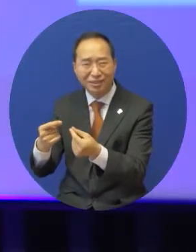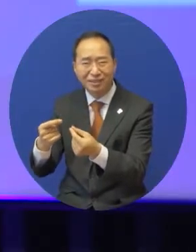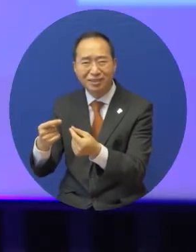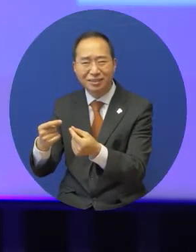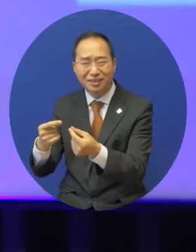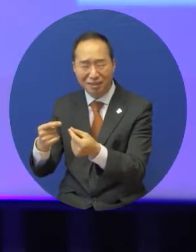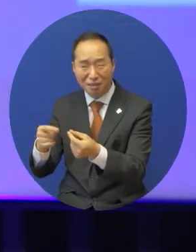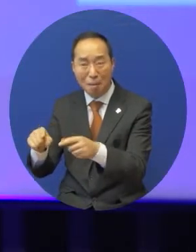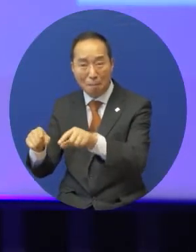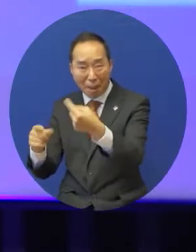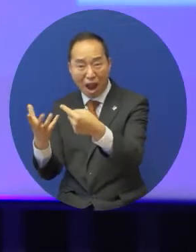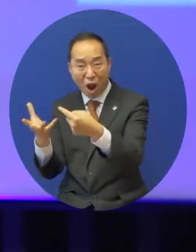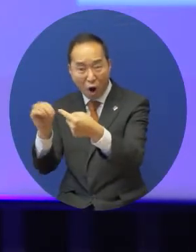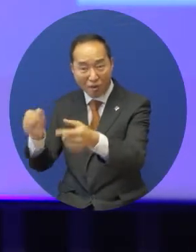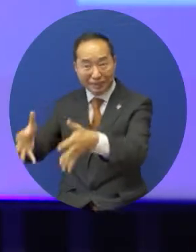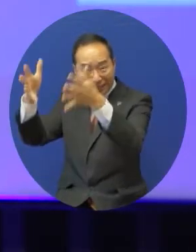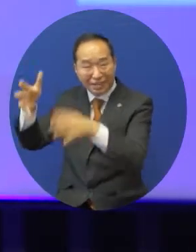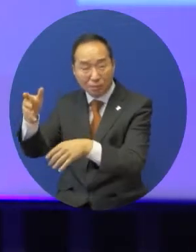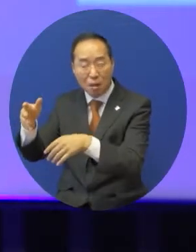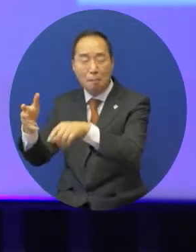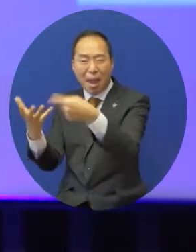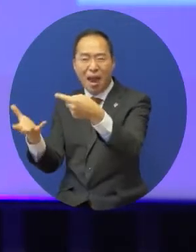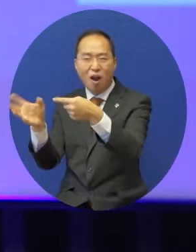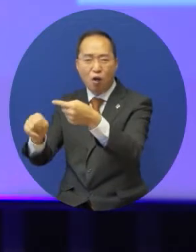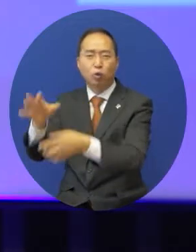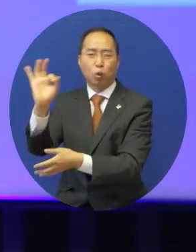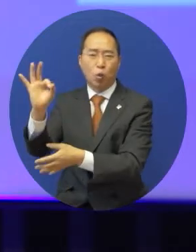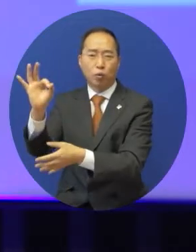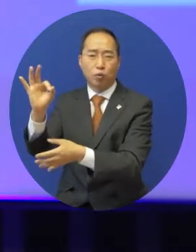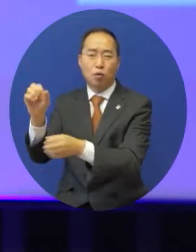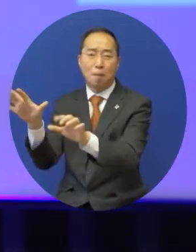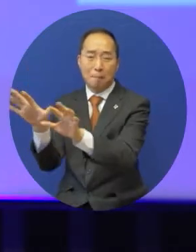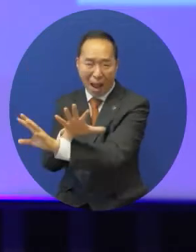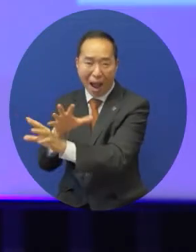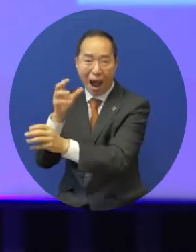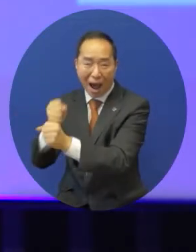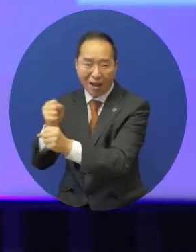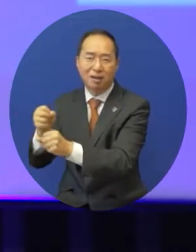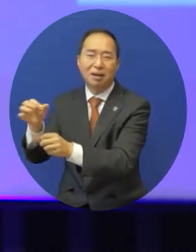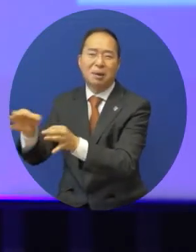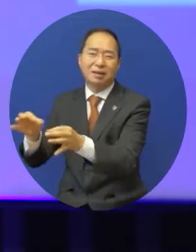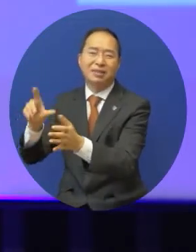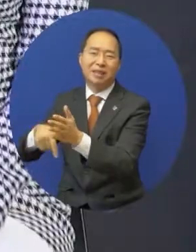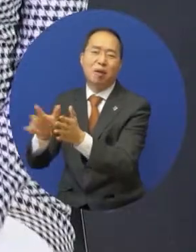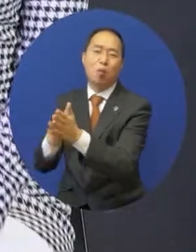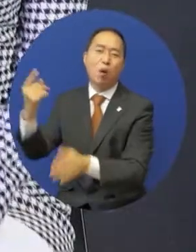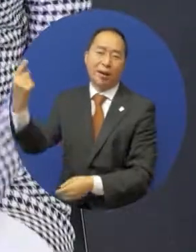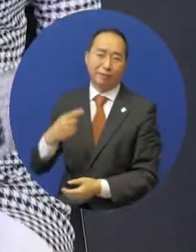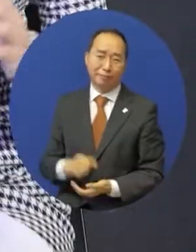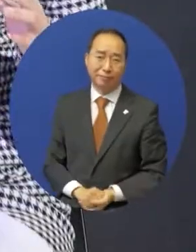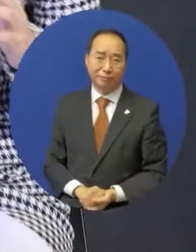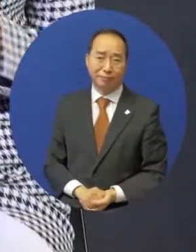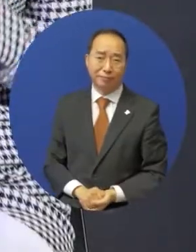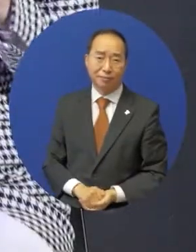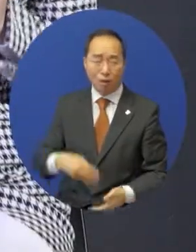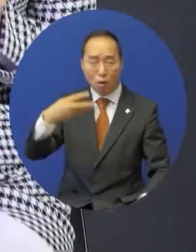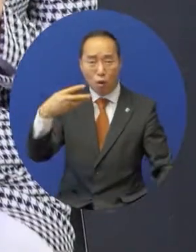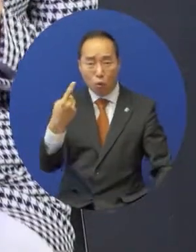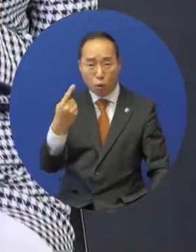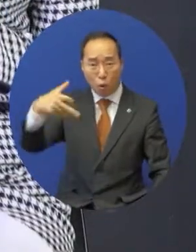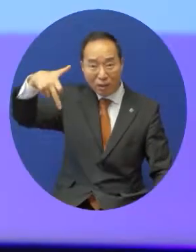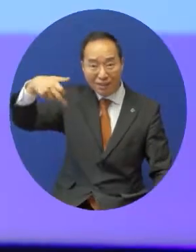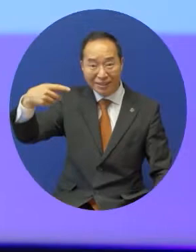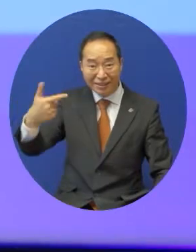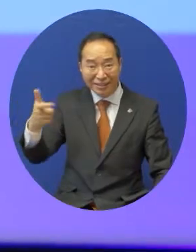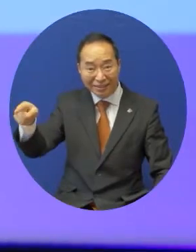토큰화돼서 전 세계로 유동하는 시대가 다가온다라고 볼 수가 있겠죠. 예전에 버스 탈 때 토큰